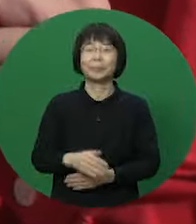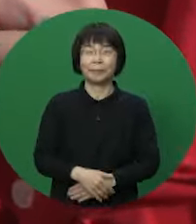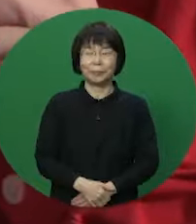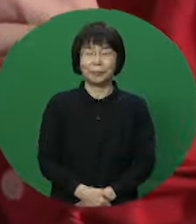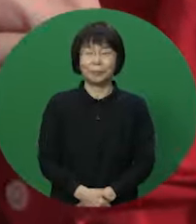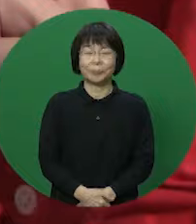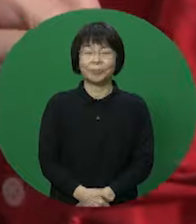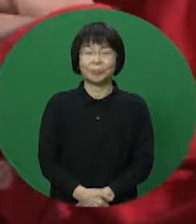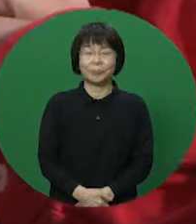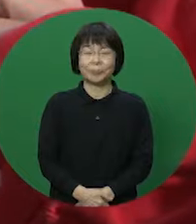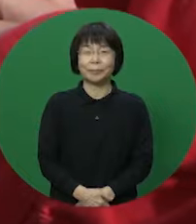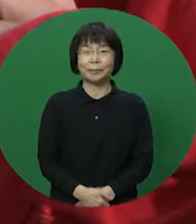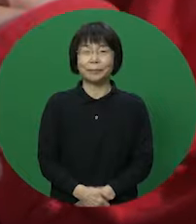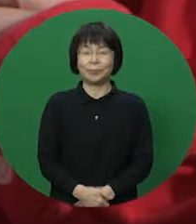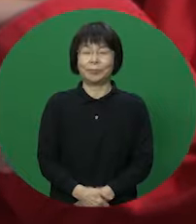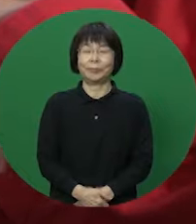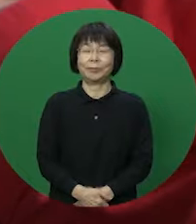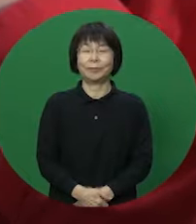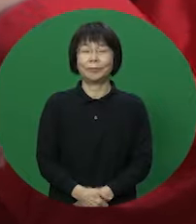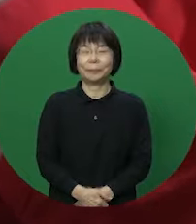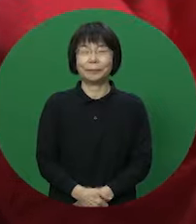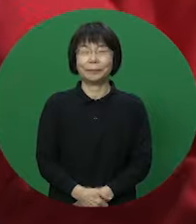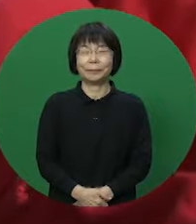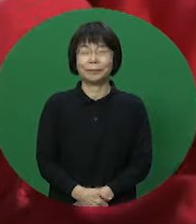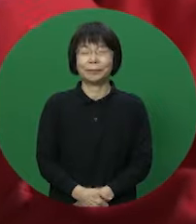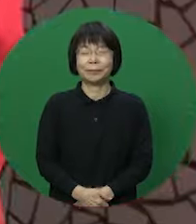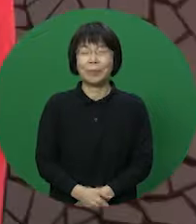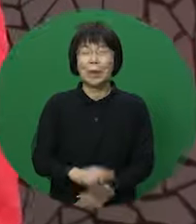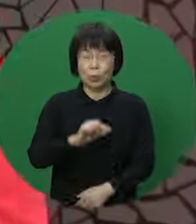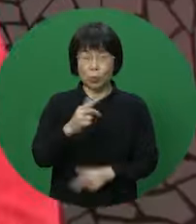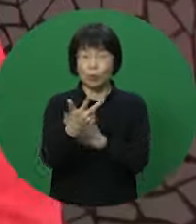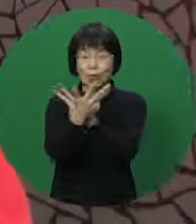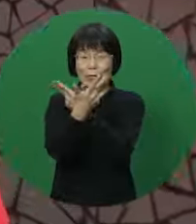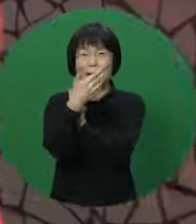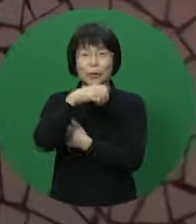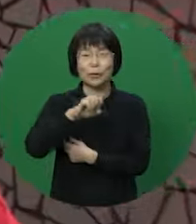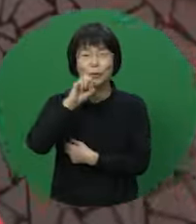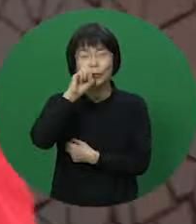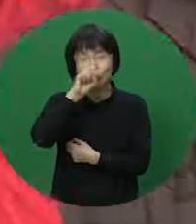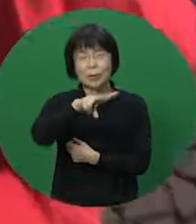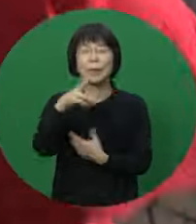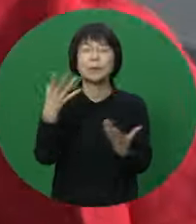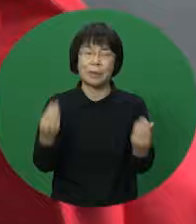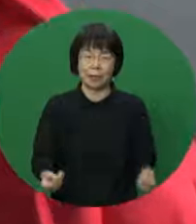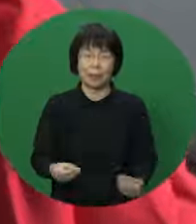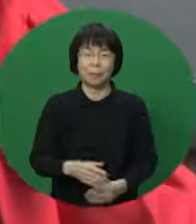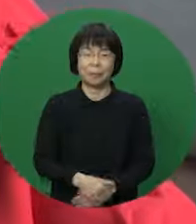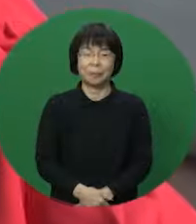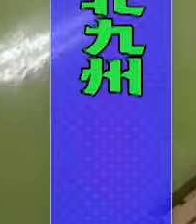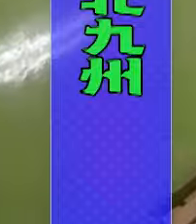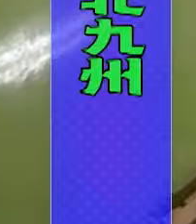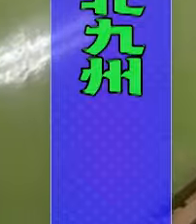境にも優しいグリーン成長都市北九州です。 ちょっと北九州見つけてきました。